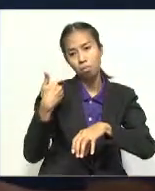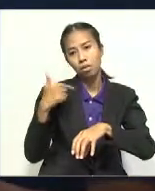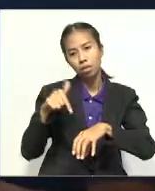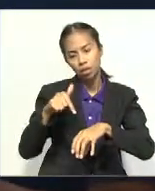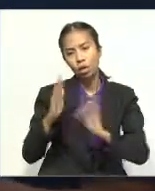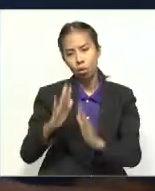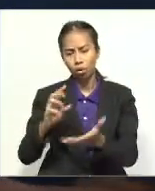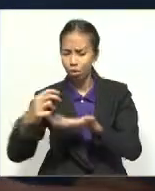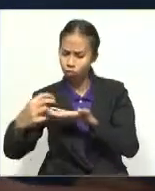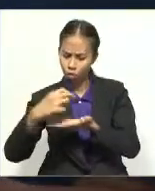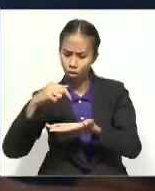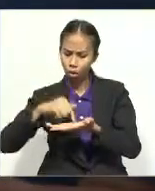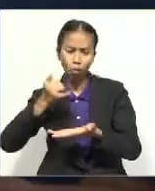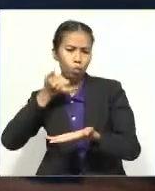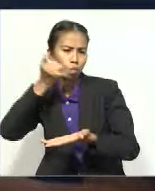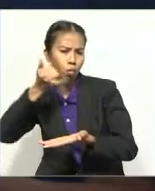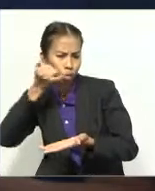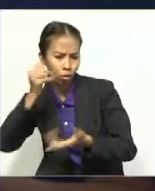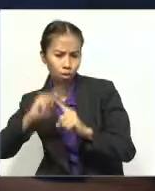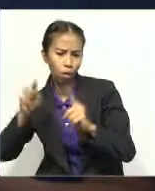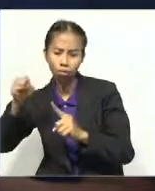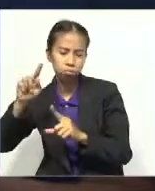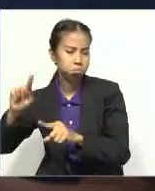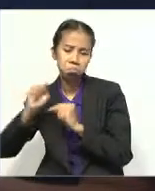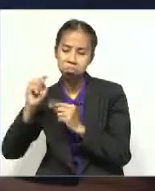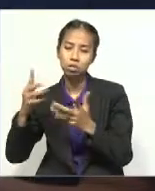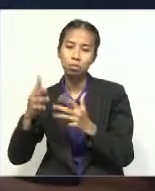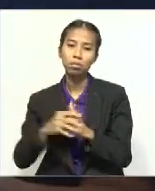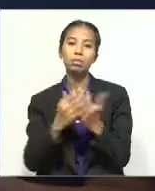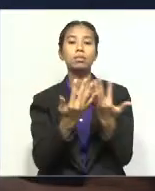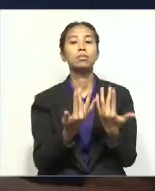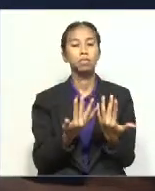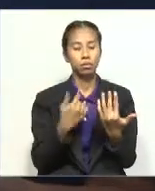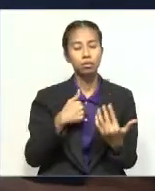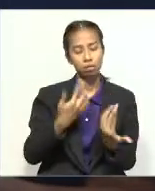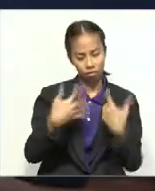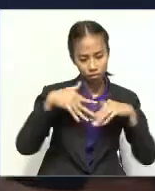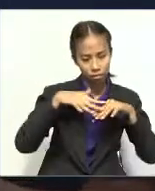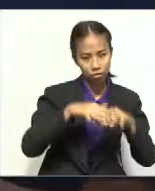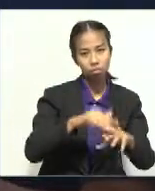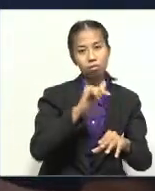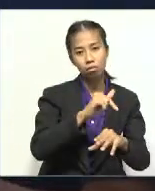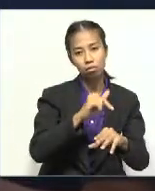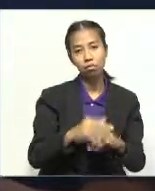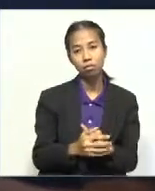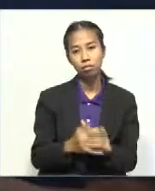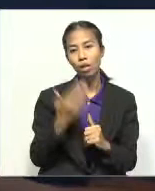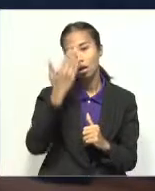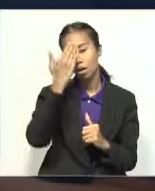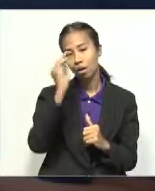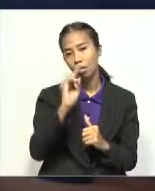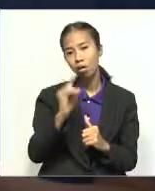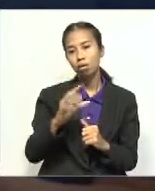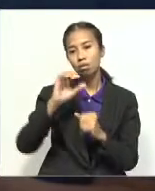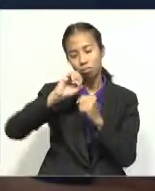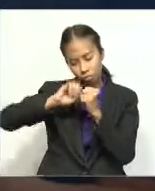ไปทางเครือข่ายแล้วแต่เครือข่ายไม่สามารถตอบได้ค ่ ะ เดี๋ยวจะประสานครับเดี๋ยวประสานทางกสชเพราะว่ากส